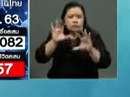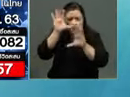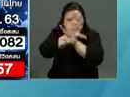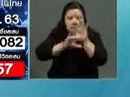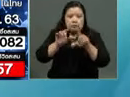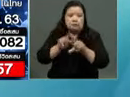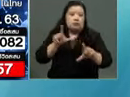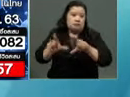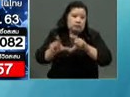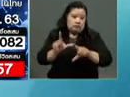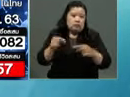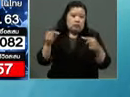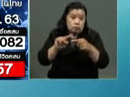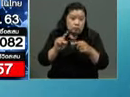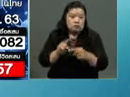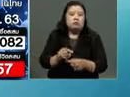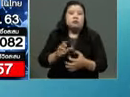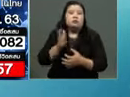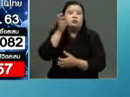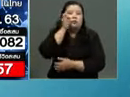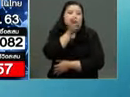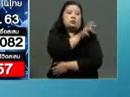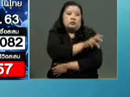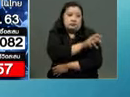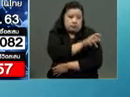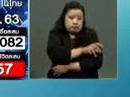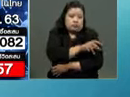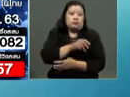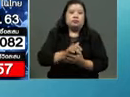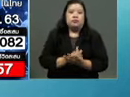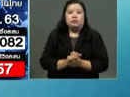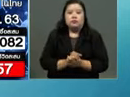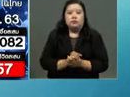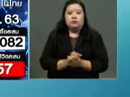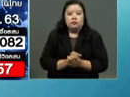เป็นระบบข้อความฟรีชนิดนึงคล้ายๆไลน์นะครับแต่เป็นอยู่ในระบบAppleนะครับต้องเป็นเครื่องโทรศัพท์Apple